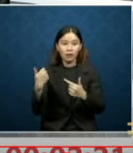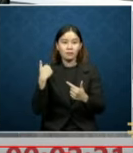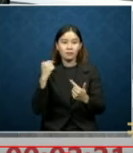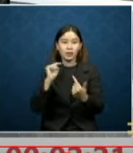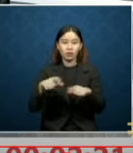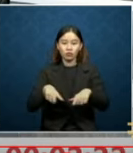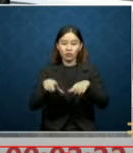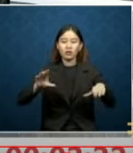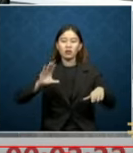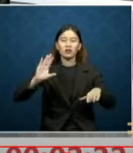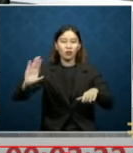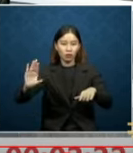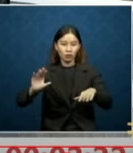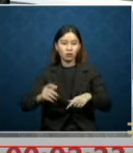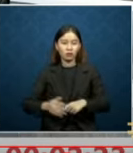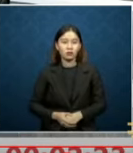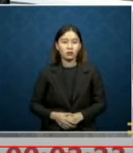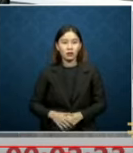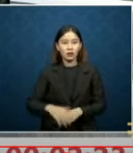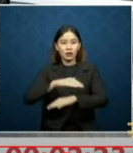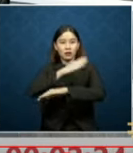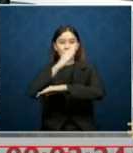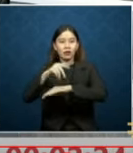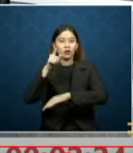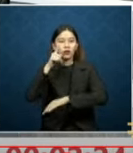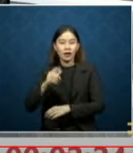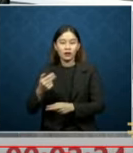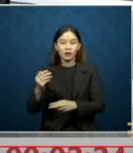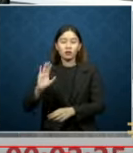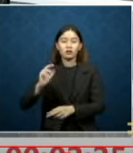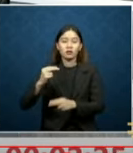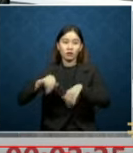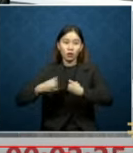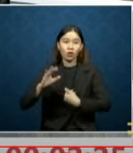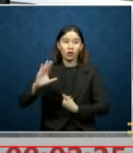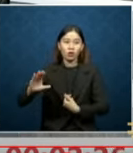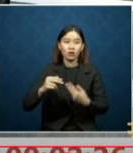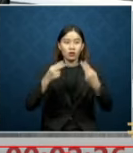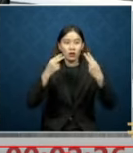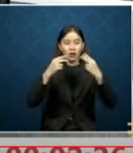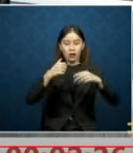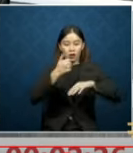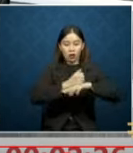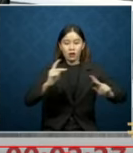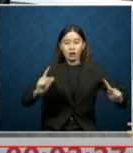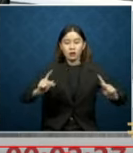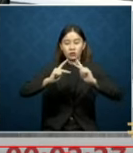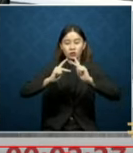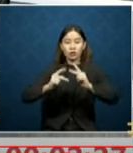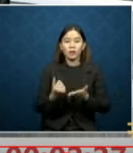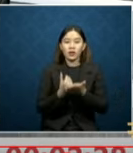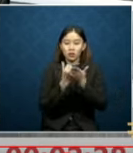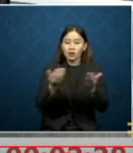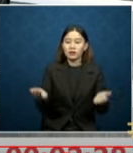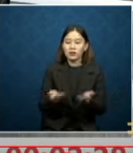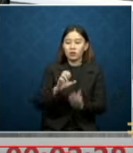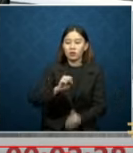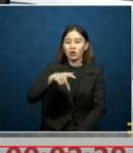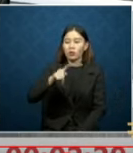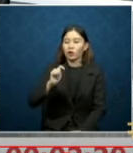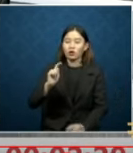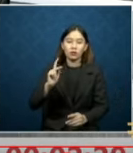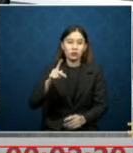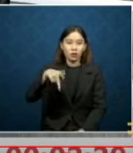ที่ของอุทยานเขาใหญ่ซึ่งพนักท่านรัฐมนตรีเกษตรแรกๆเขาออกมาสนับสนุนสปก.เต็ม